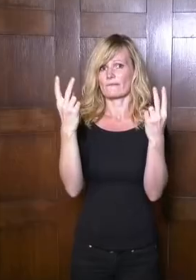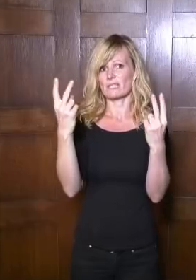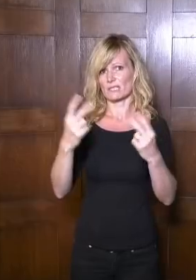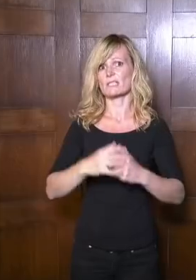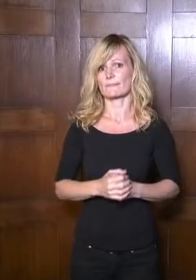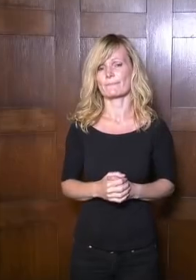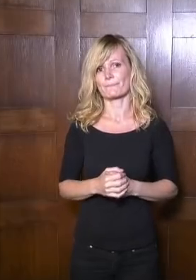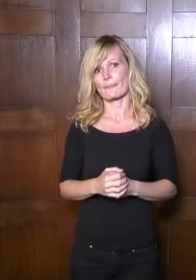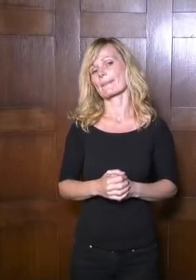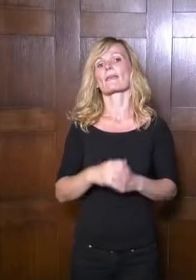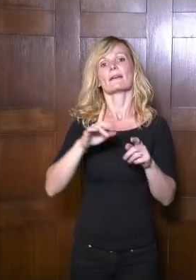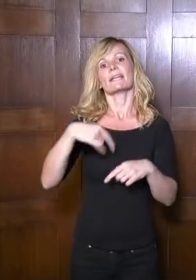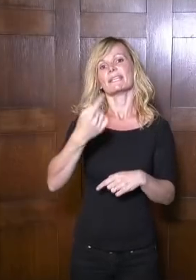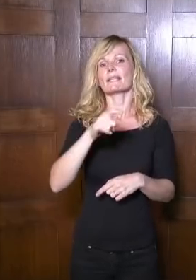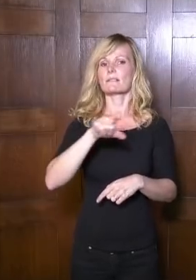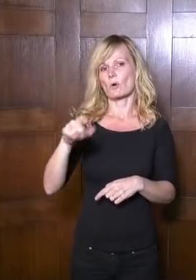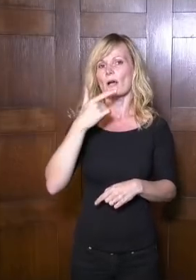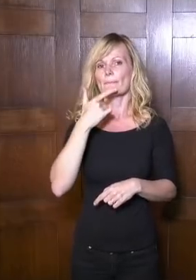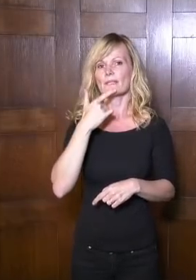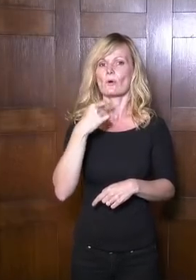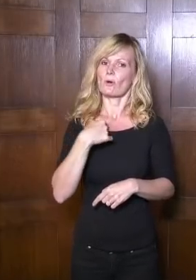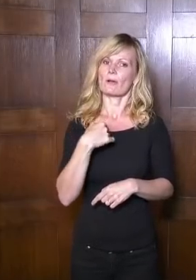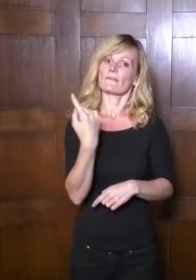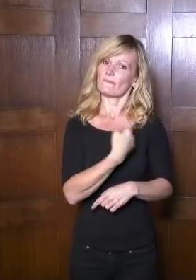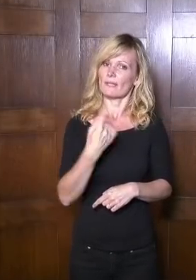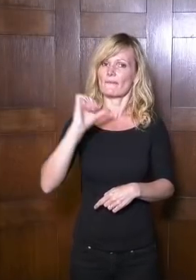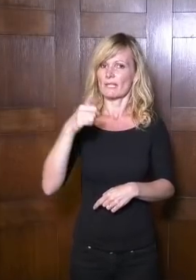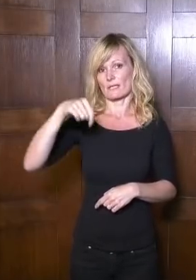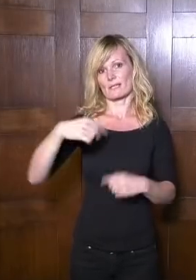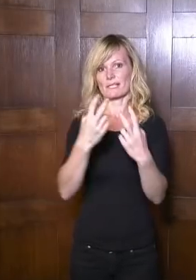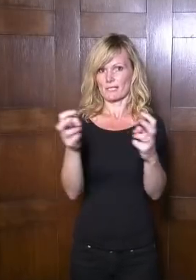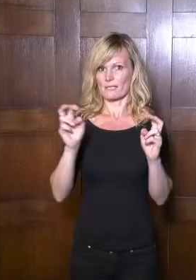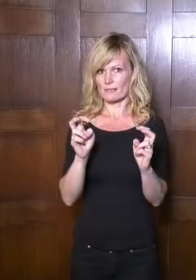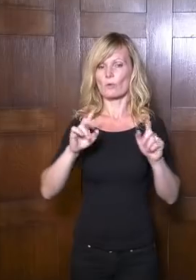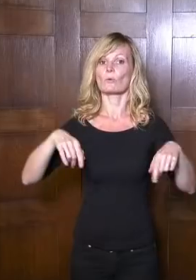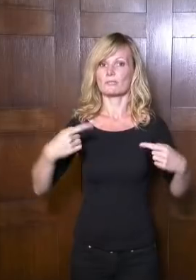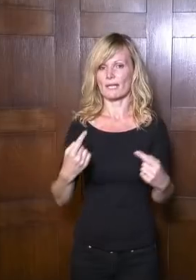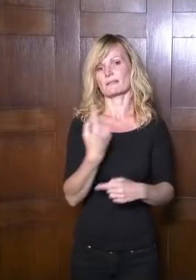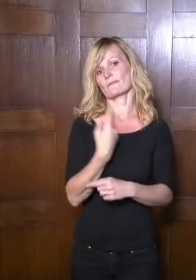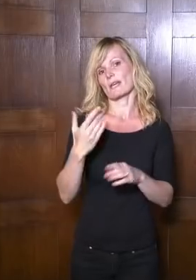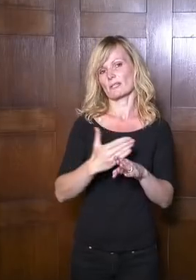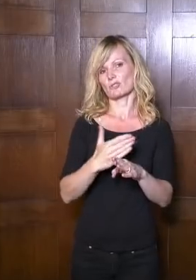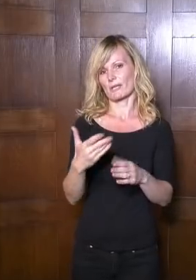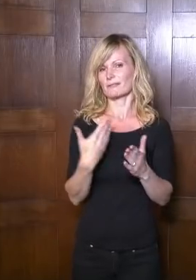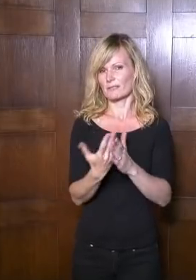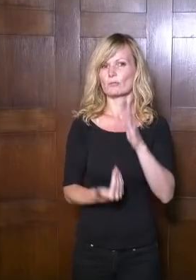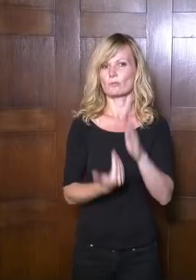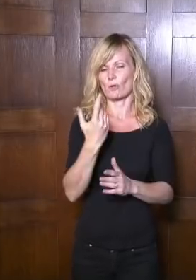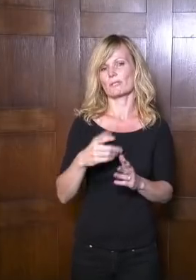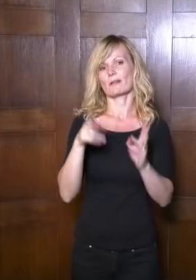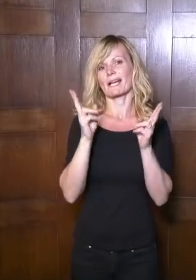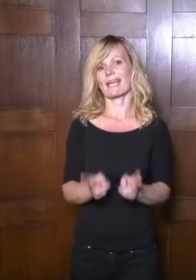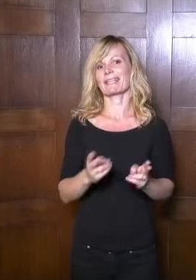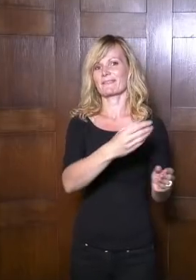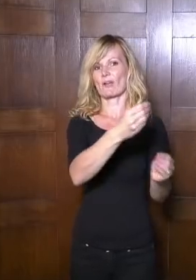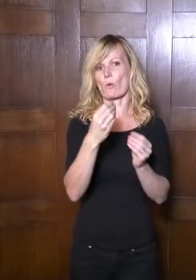am Mittwoch der kommenden Woche wieder hier sitzen und dann entscheiden müssen, wie diese neue Rechtsverordnung,